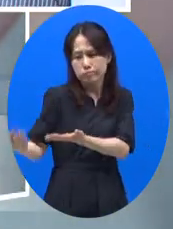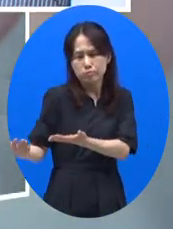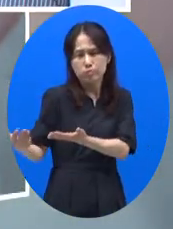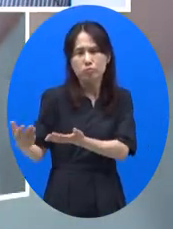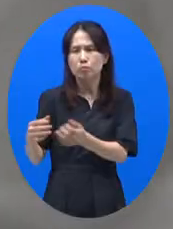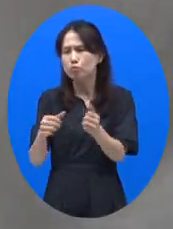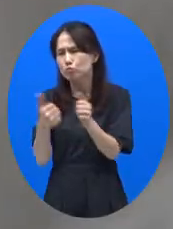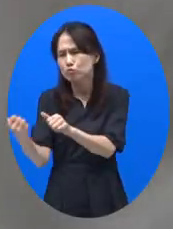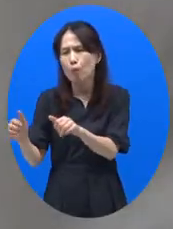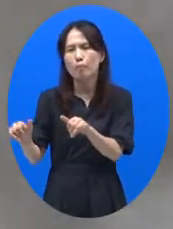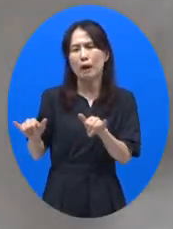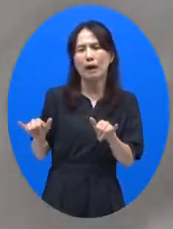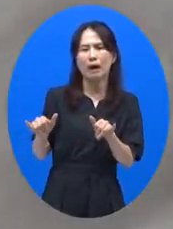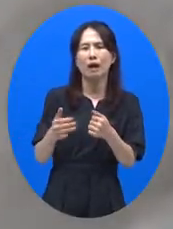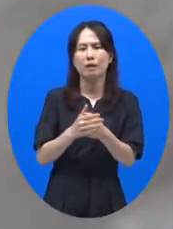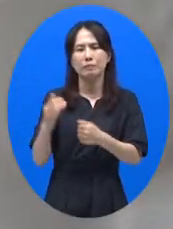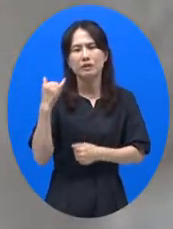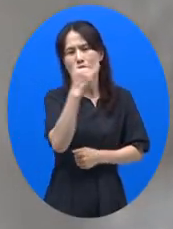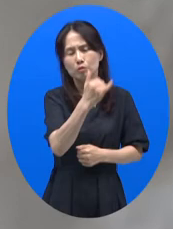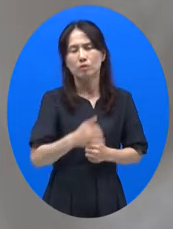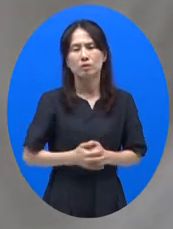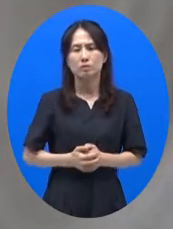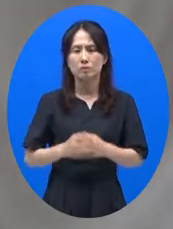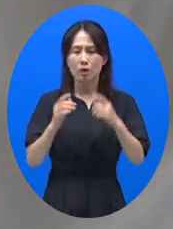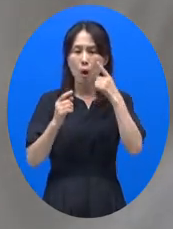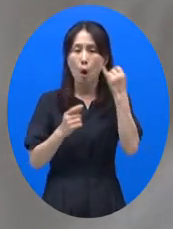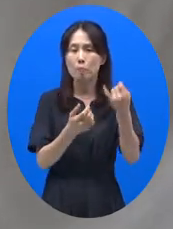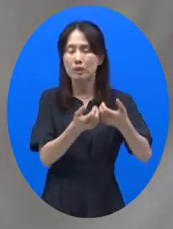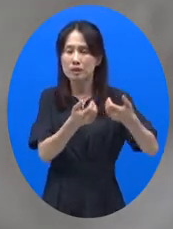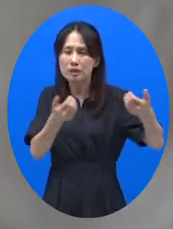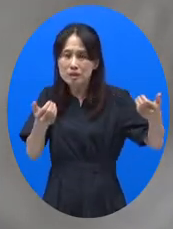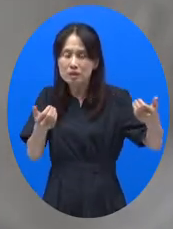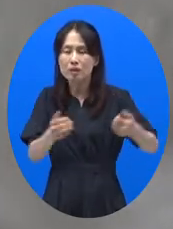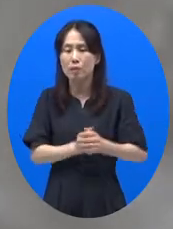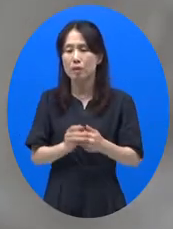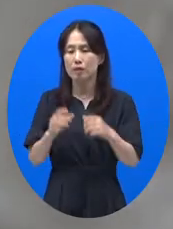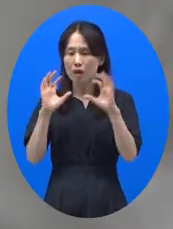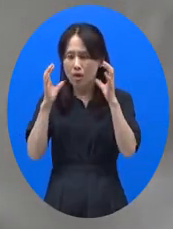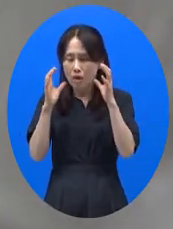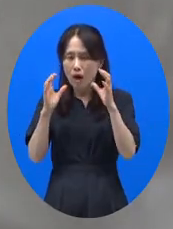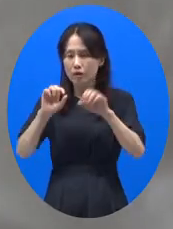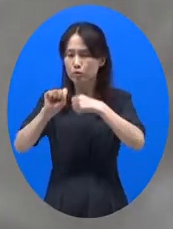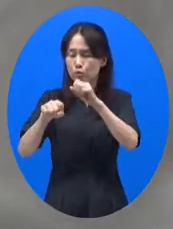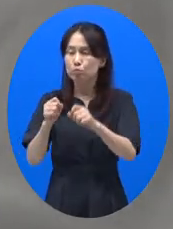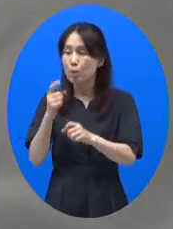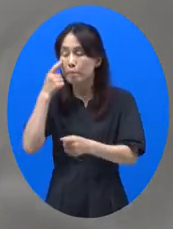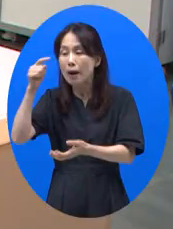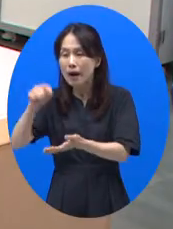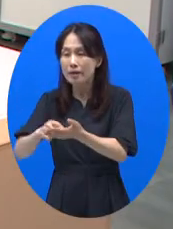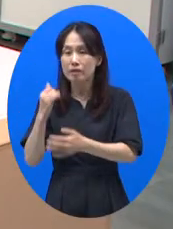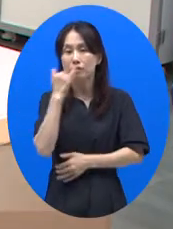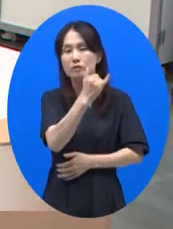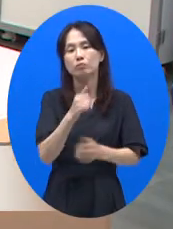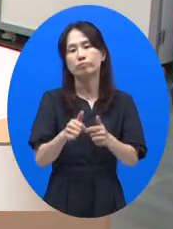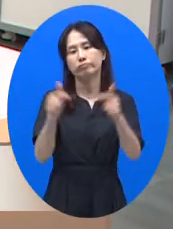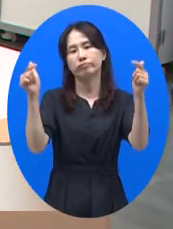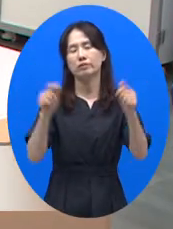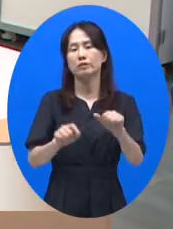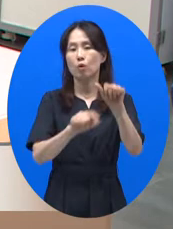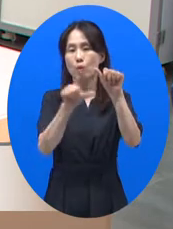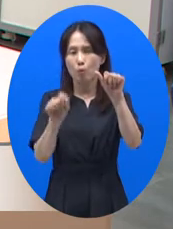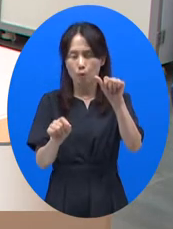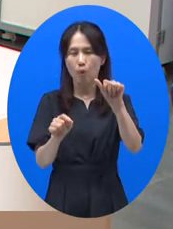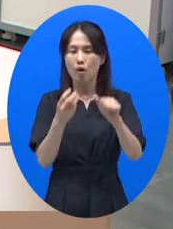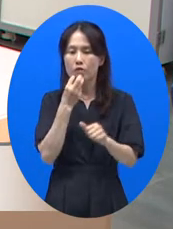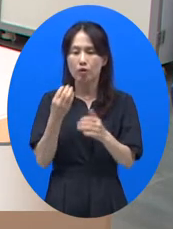거 가 파서 최근 이처럼 어미를 잃은 어린 야생 동물들을 발견했다는 신고가 늘었습니다 올해 5월 경기도